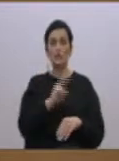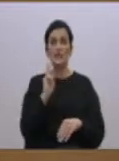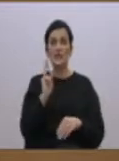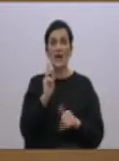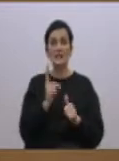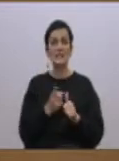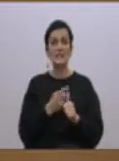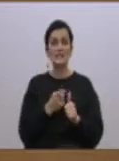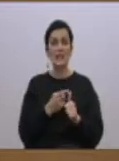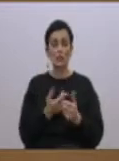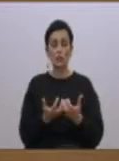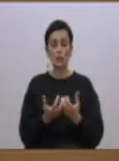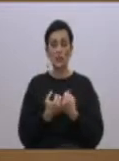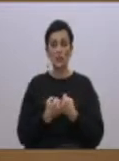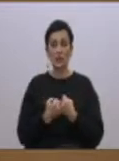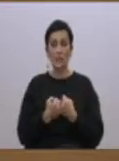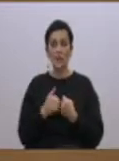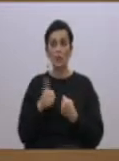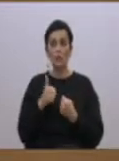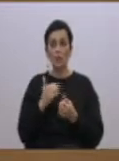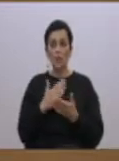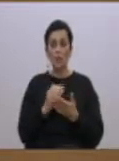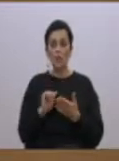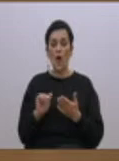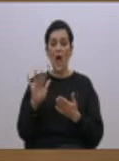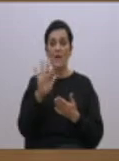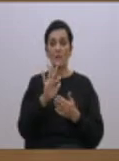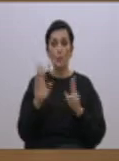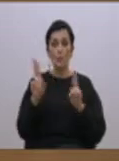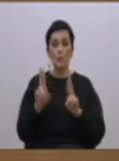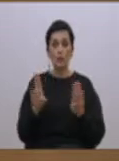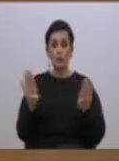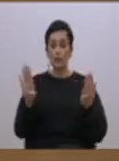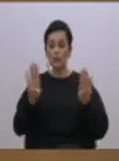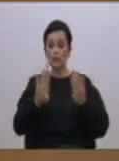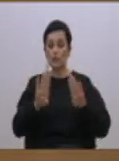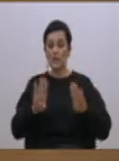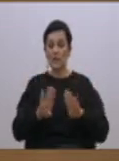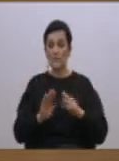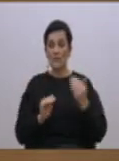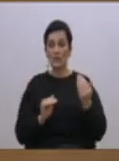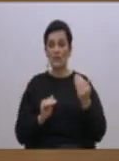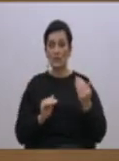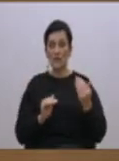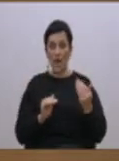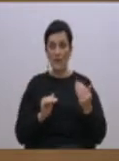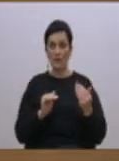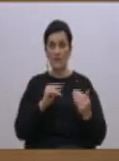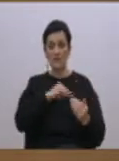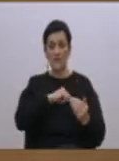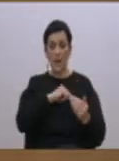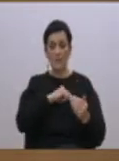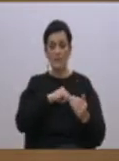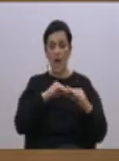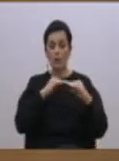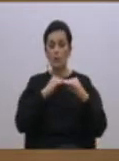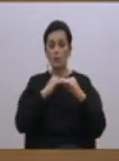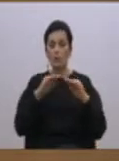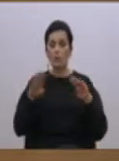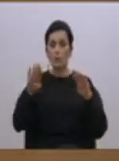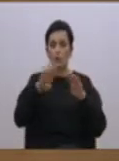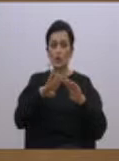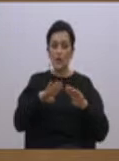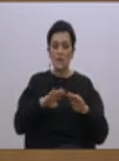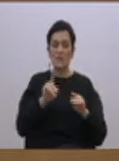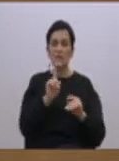სტატუსის მისაღებად და როგორია ევროპის სტანდარტთან შედარებით თქვენი სამსახურის შესაბამისობა რა თანამშრომლობა გაქვთ რა